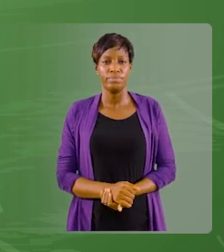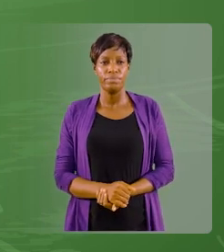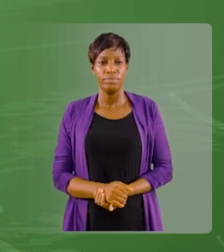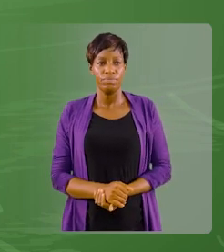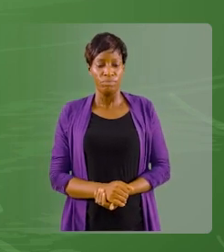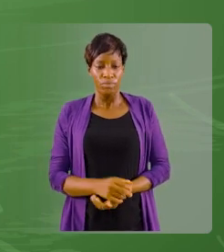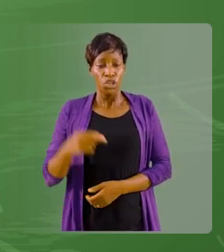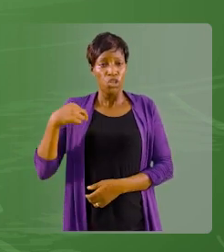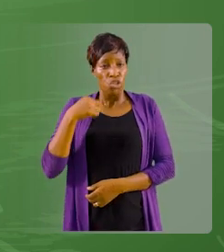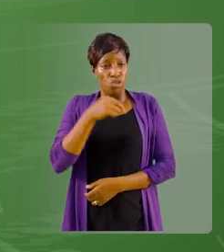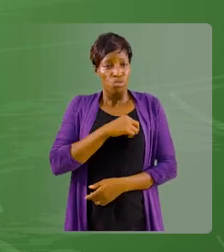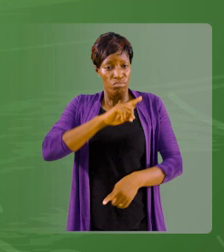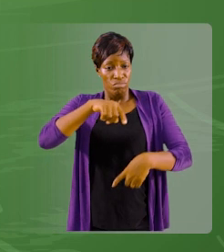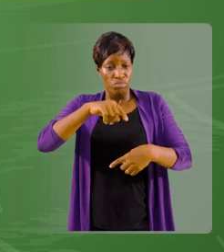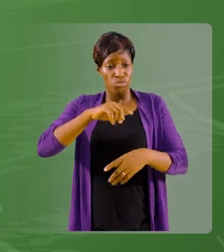Nous allons passer